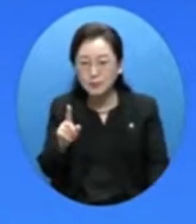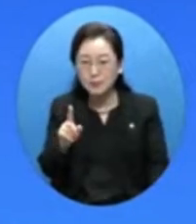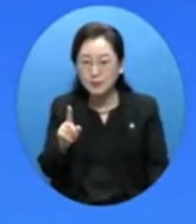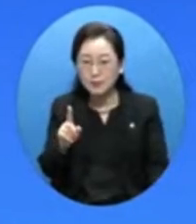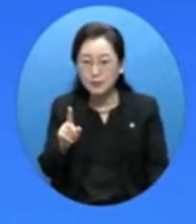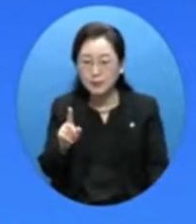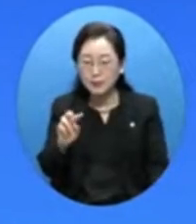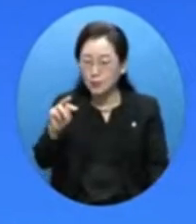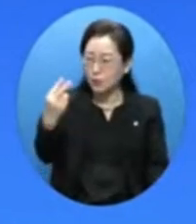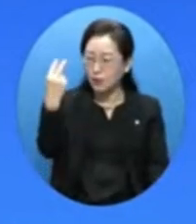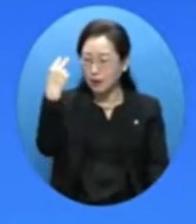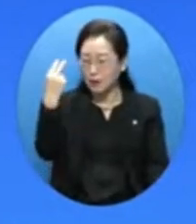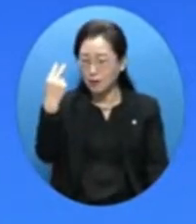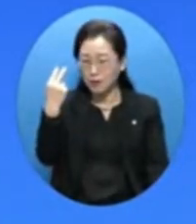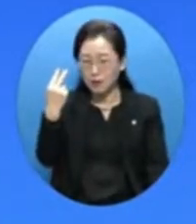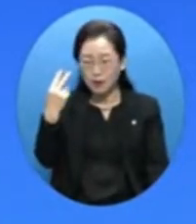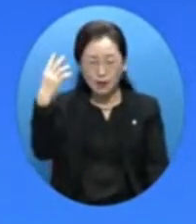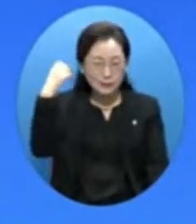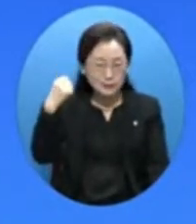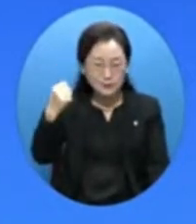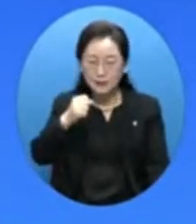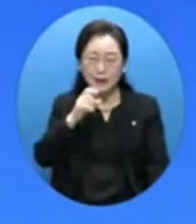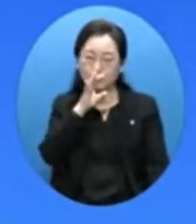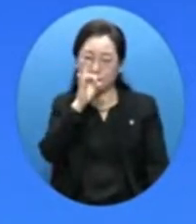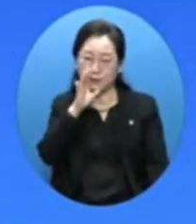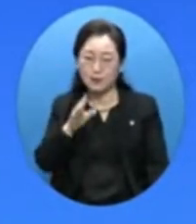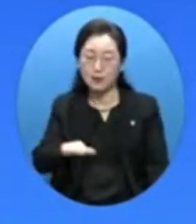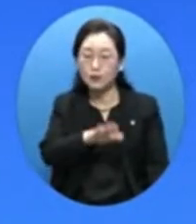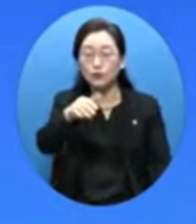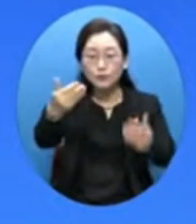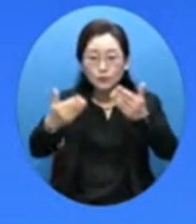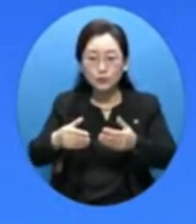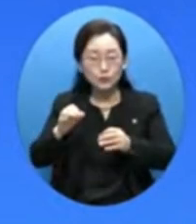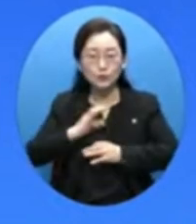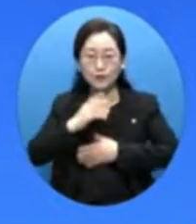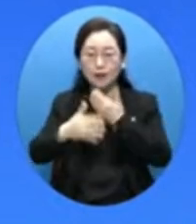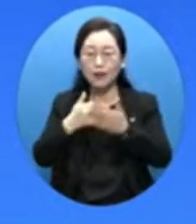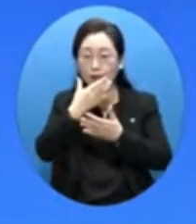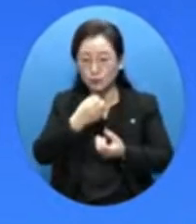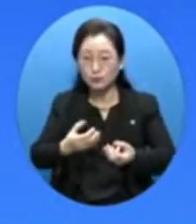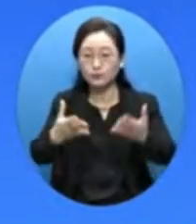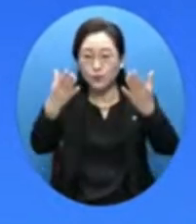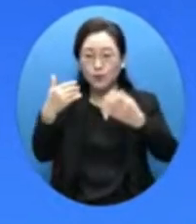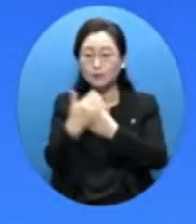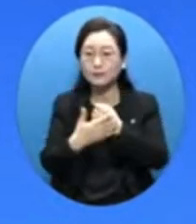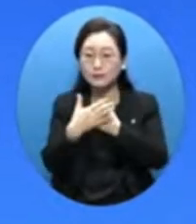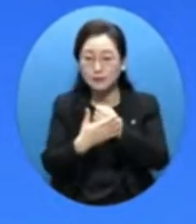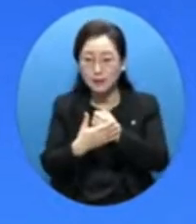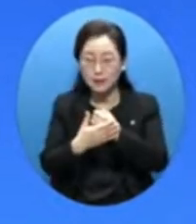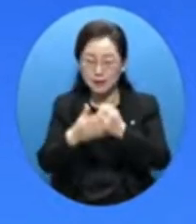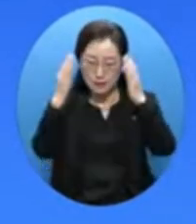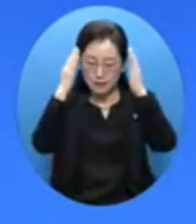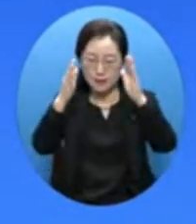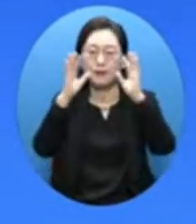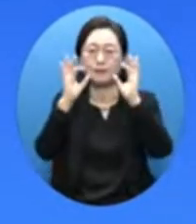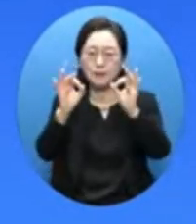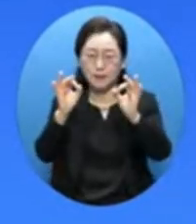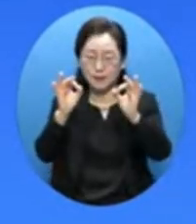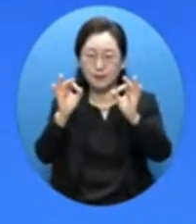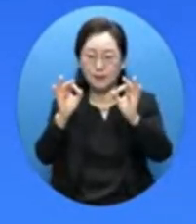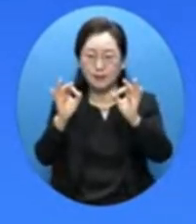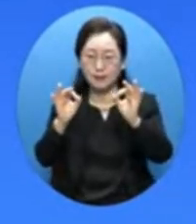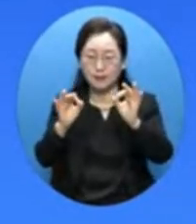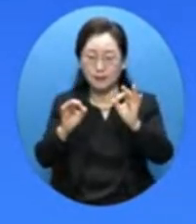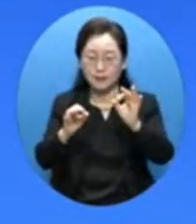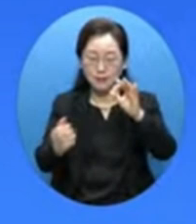과거를 돌아보고 문제를 얘기할 때가 아닙니다. 우리에게 주신 놀라운 하나님의 축복과 은혜를 바라보면서